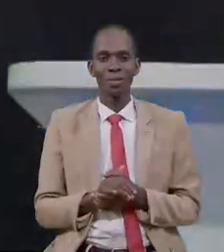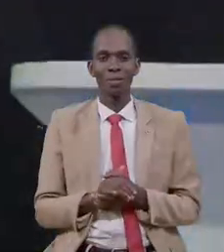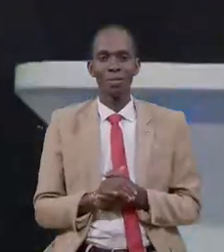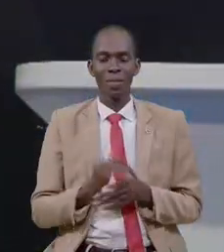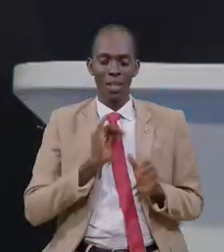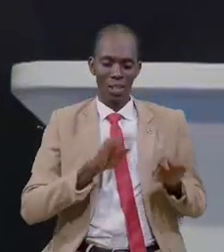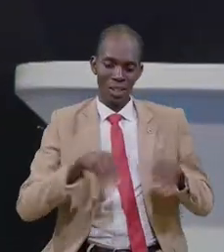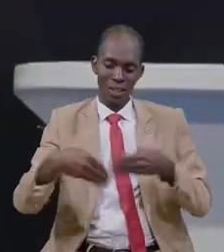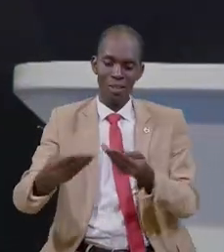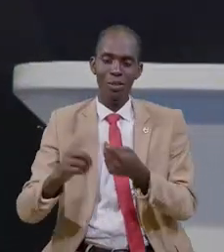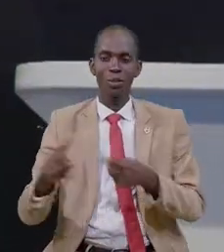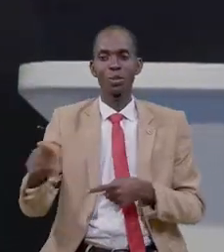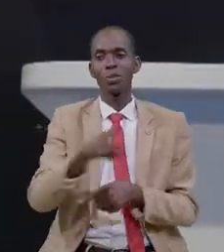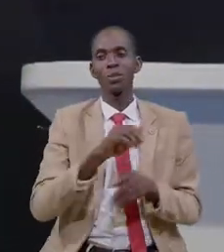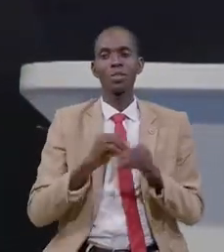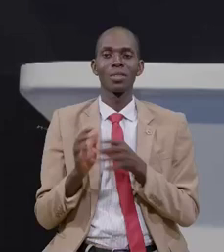Je vous transmets ça.